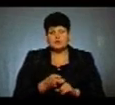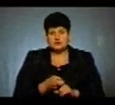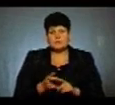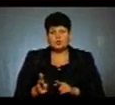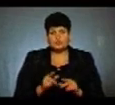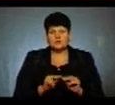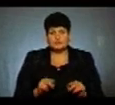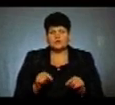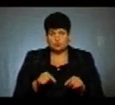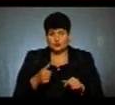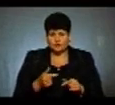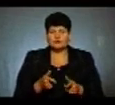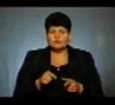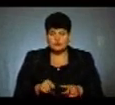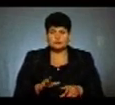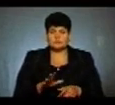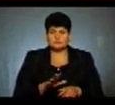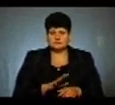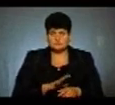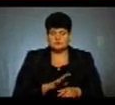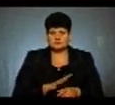цьогоріч, то, власне, вони проходили